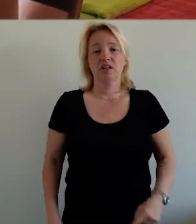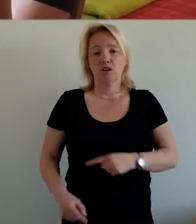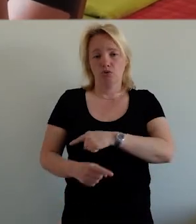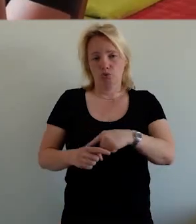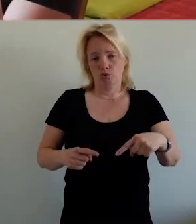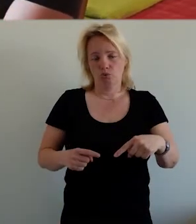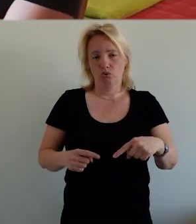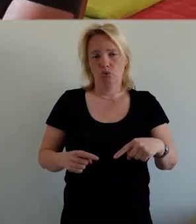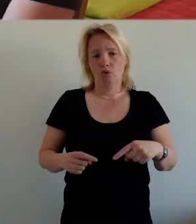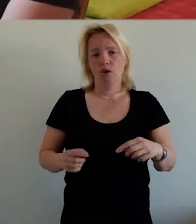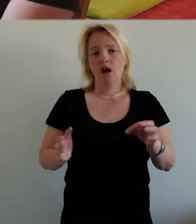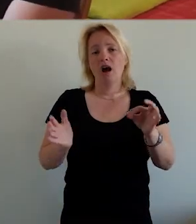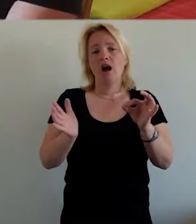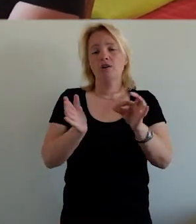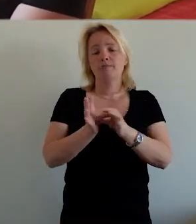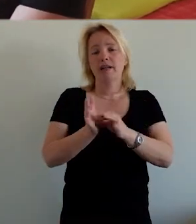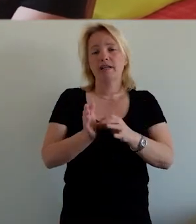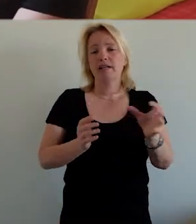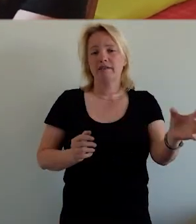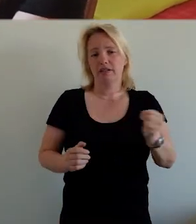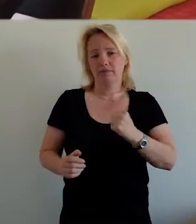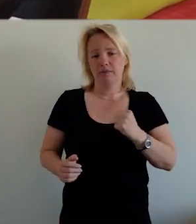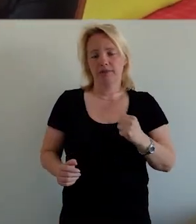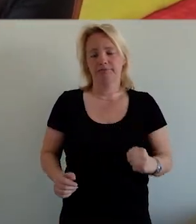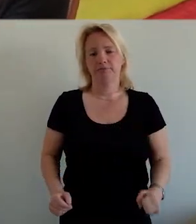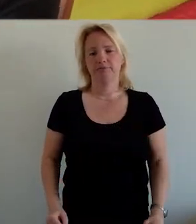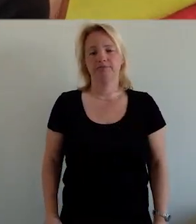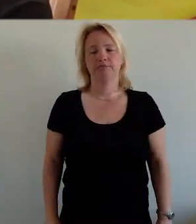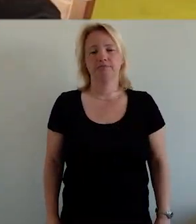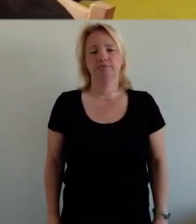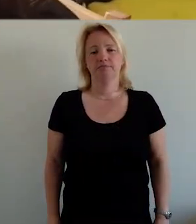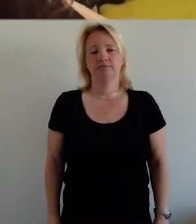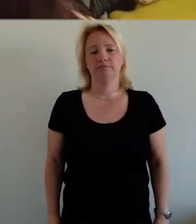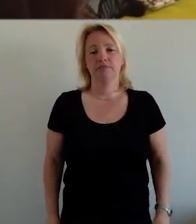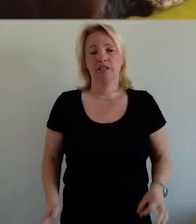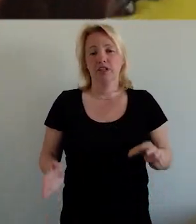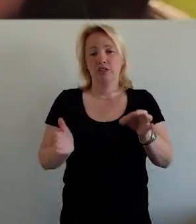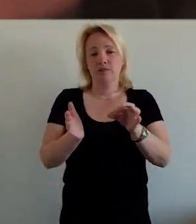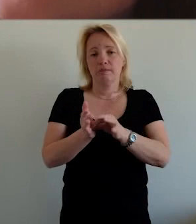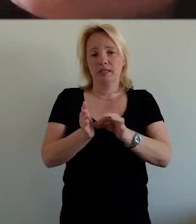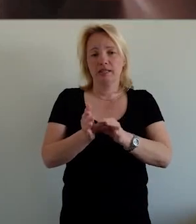vezmeme tušku a vezmeme si špendlík.